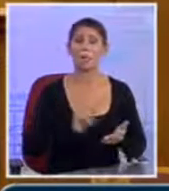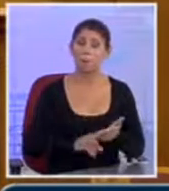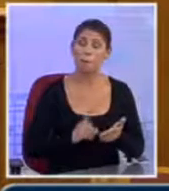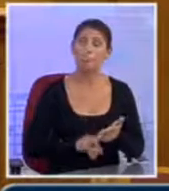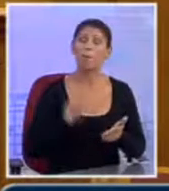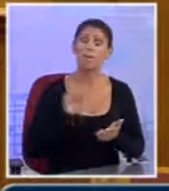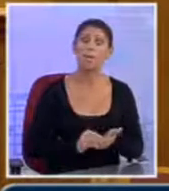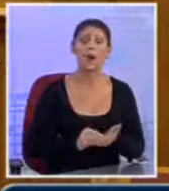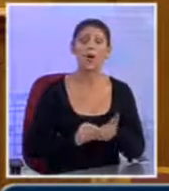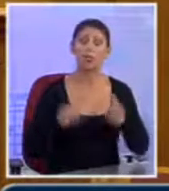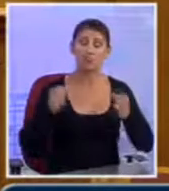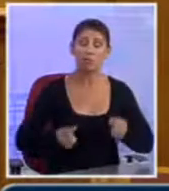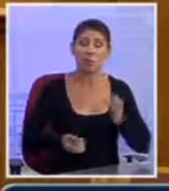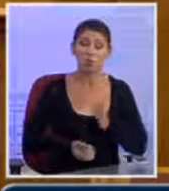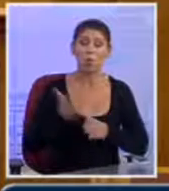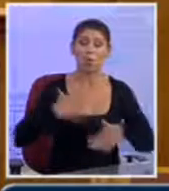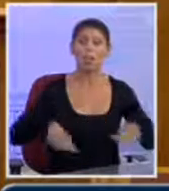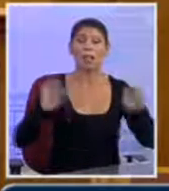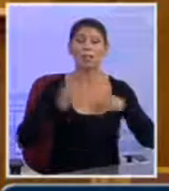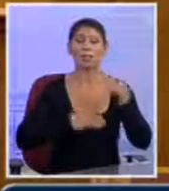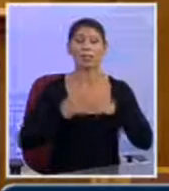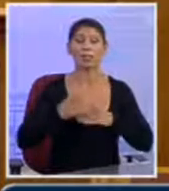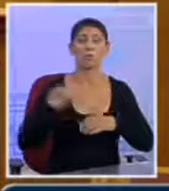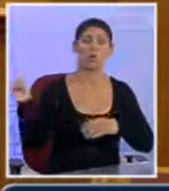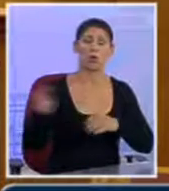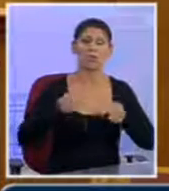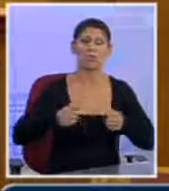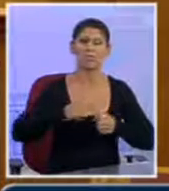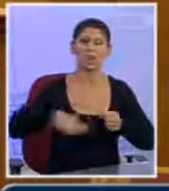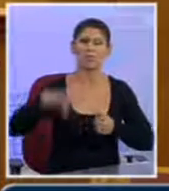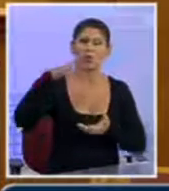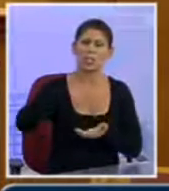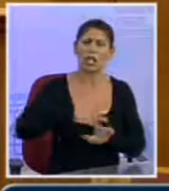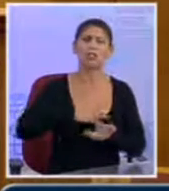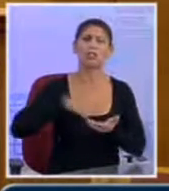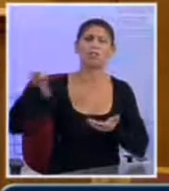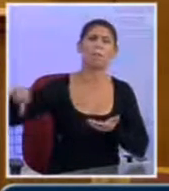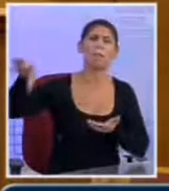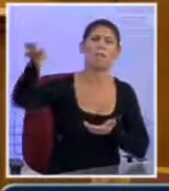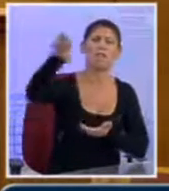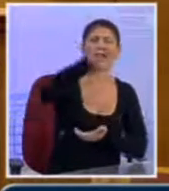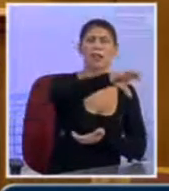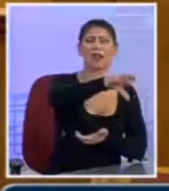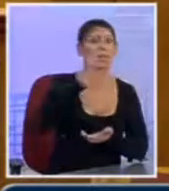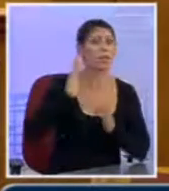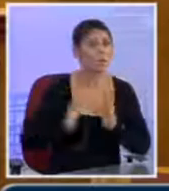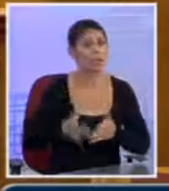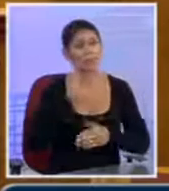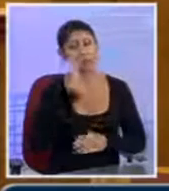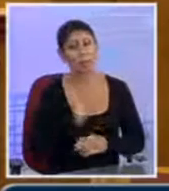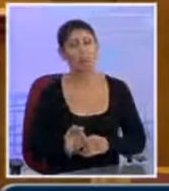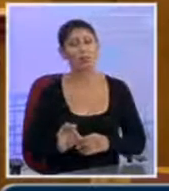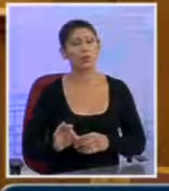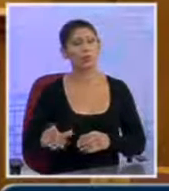επίπεδα των δομών της χώρας σε όλους τους πυλώνες της, στο κέντρο, στην περιφέρεια, για να μπορέσουμε πραγματικά